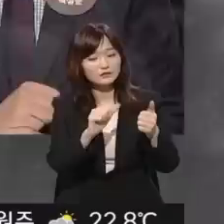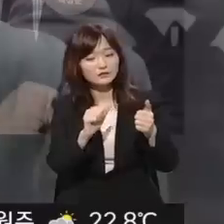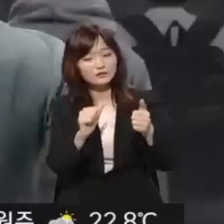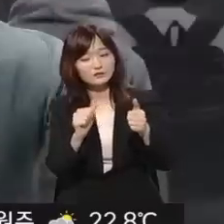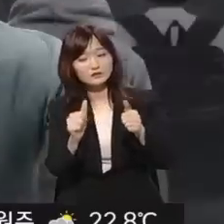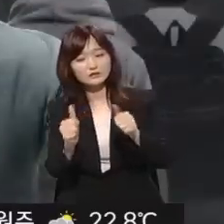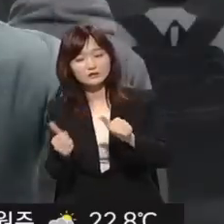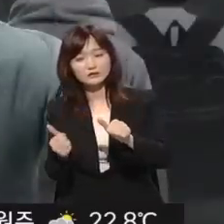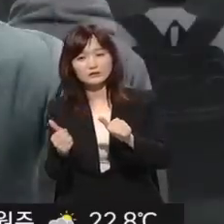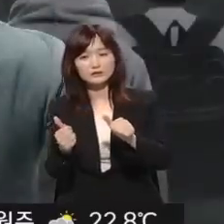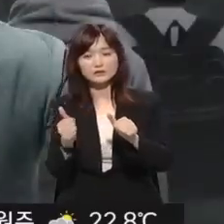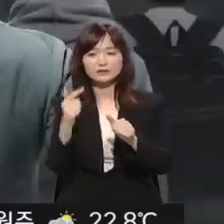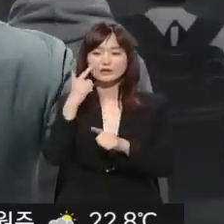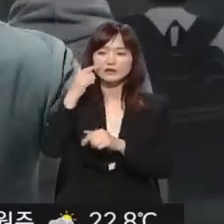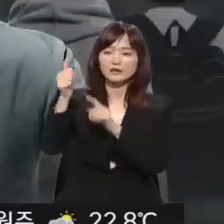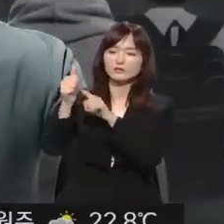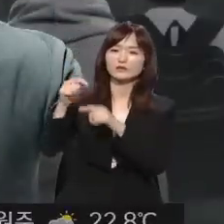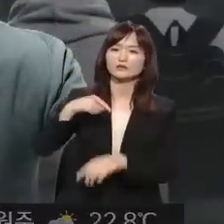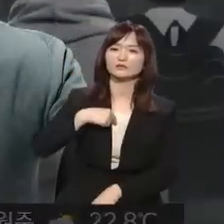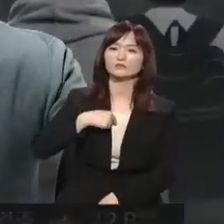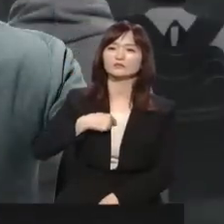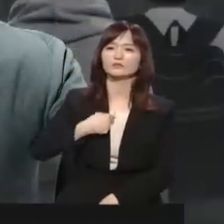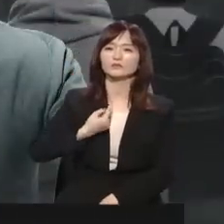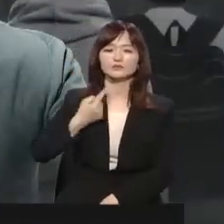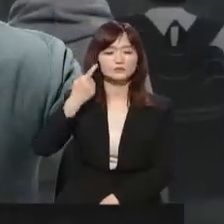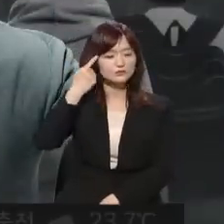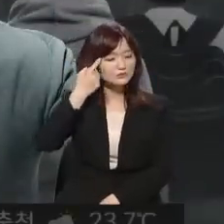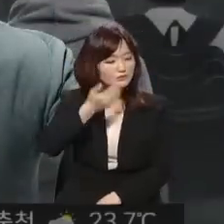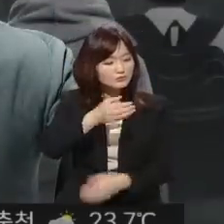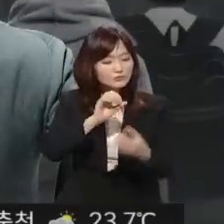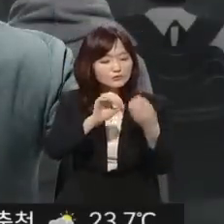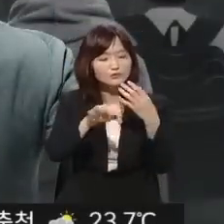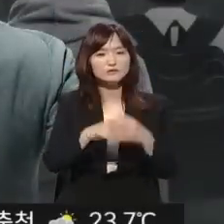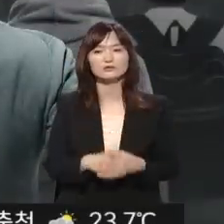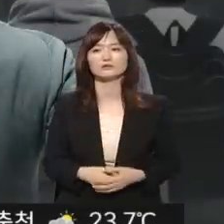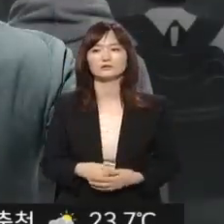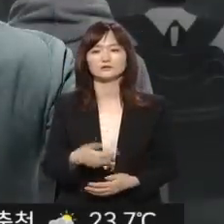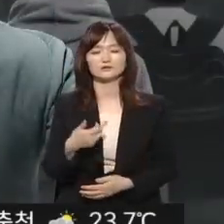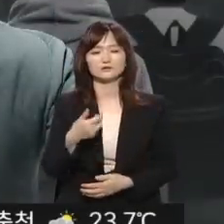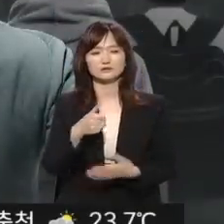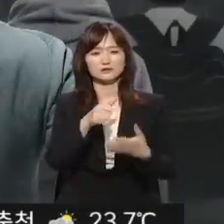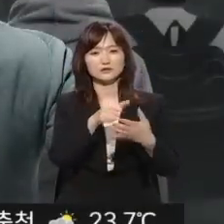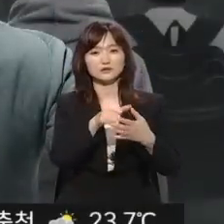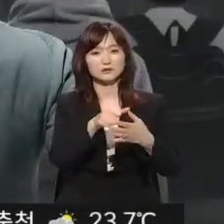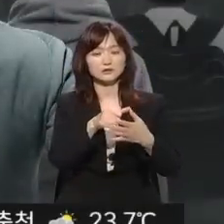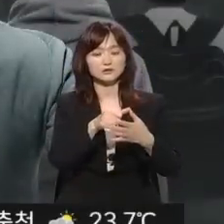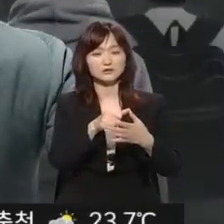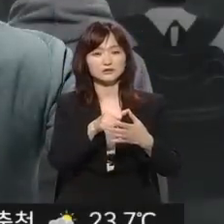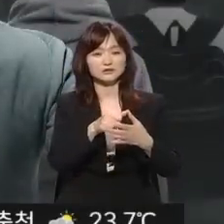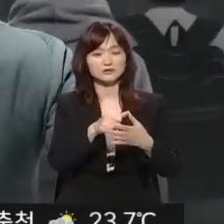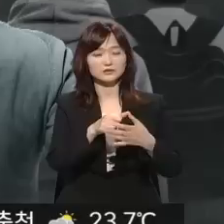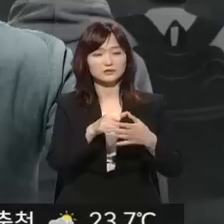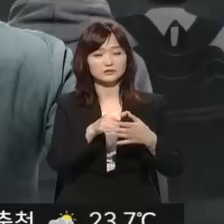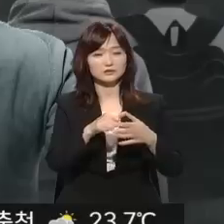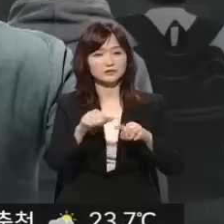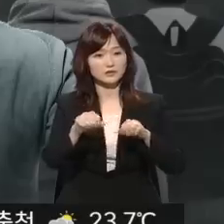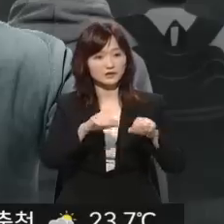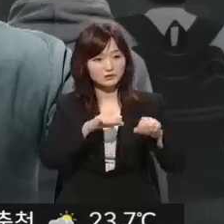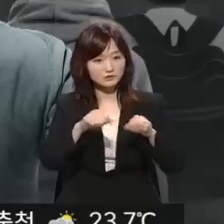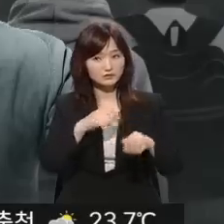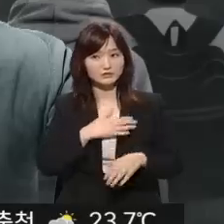남성이 혼잣말로 본인이 문답을 합니다 아들 흉내내면서 나 죽는 거죠 그렇지